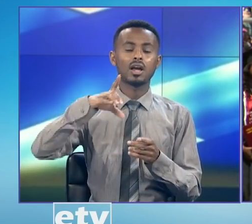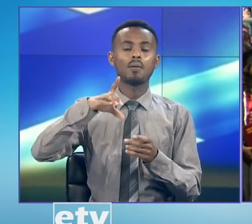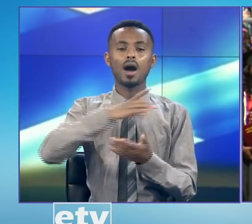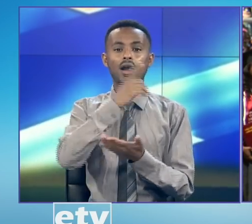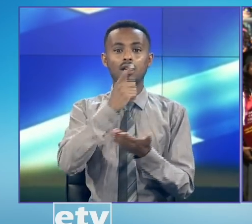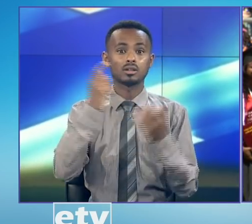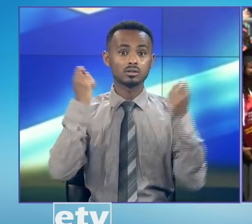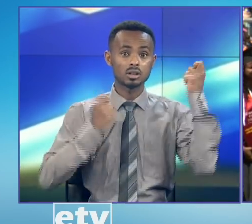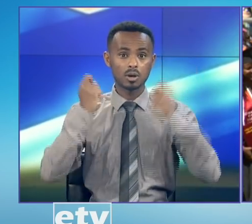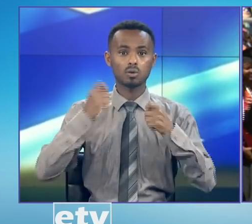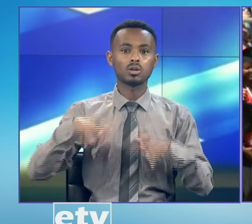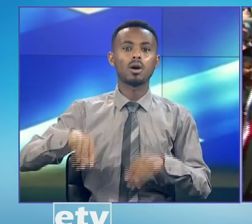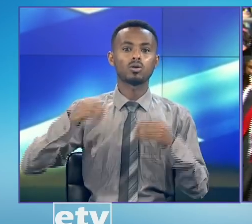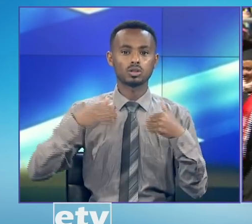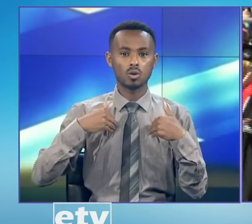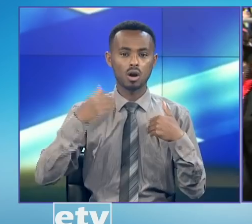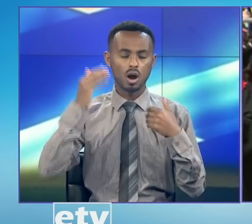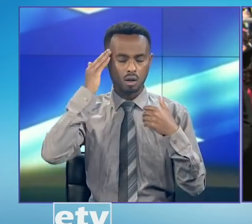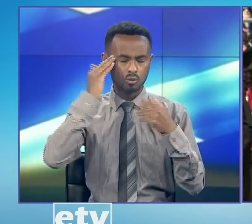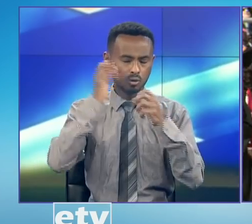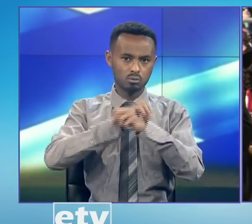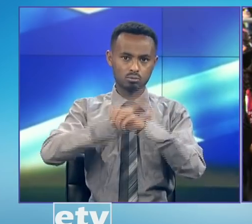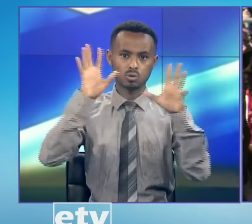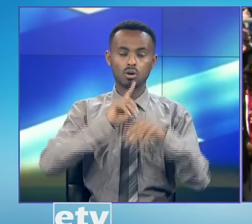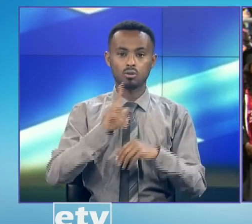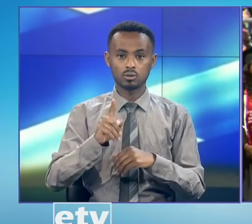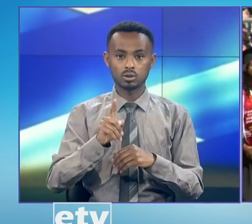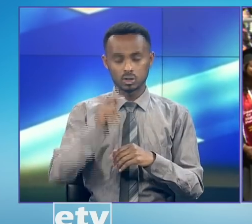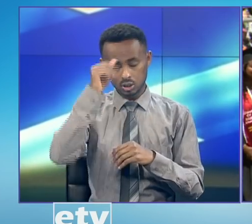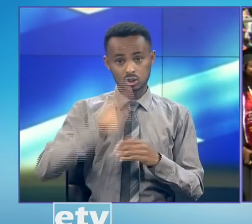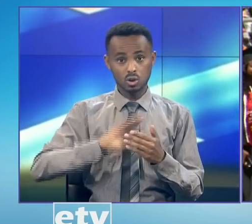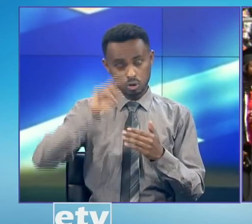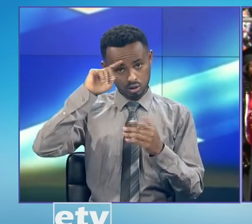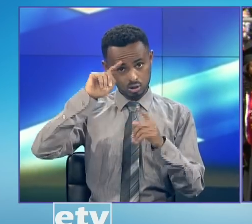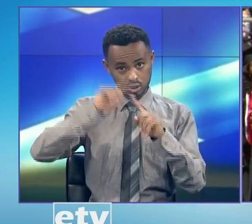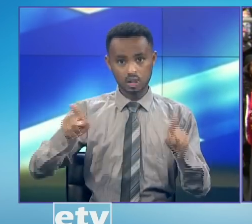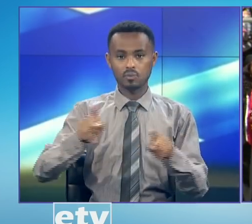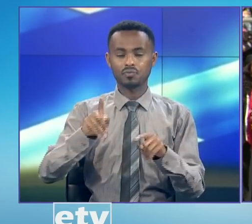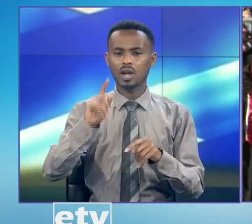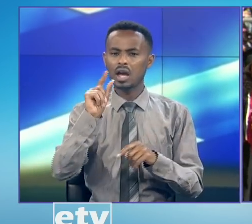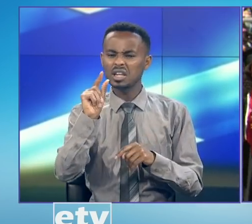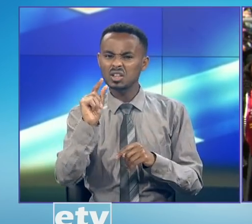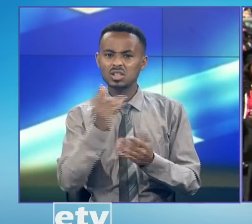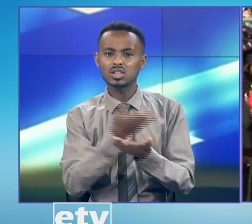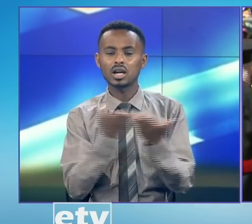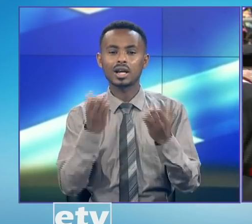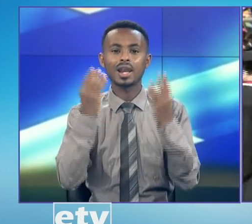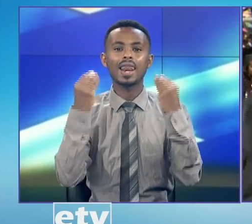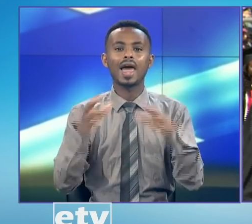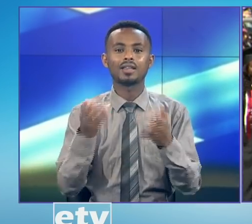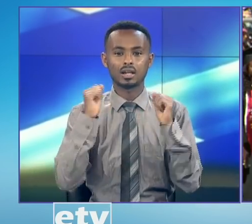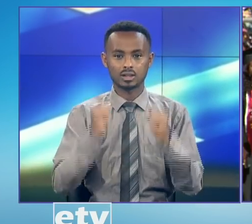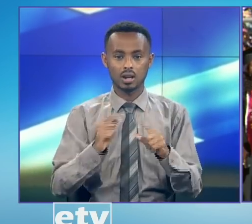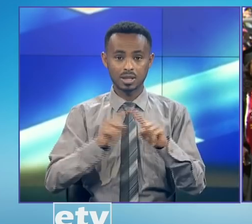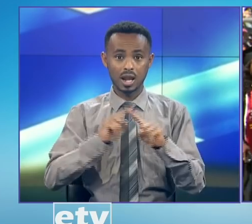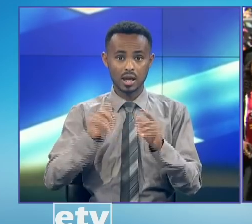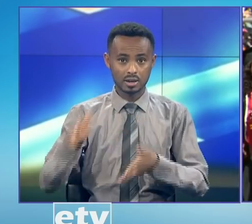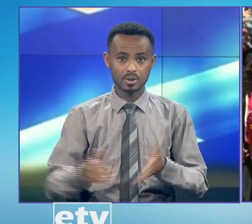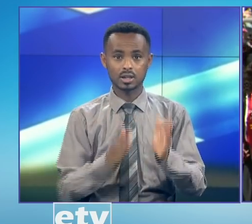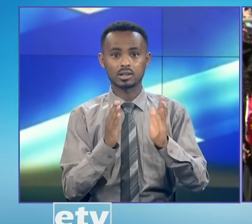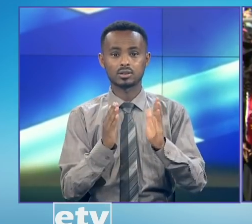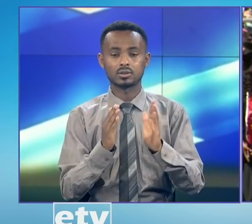አካል ጉዳተኞች አሉ አይምሮ ብሩህ ነው ሰው ግን አንድ የተወሰነ ነገር ሊያጣ ይችላል በተለያየ